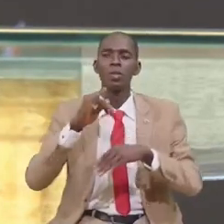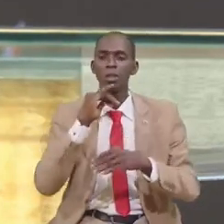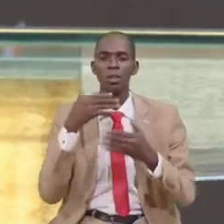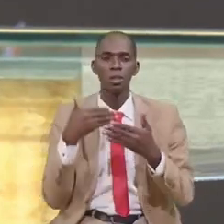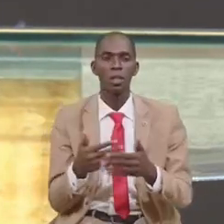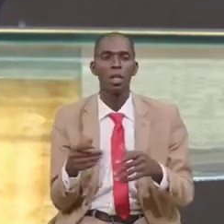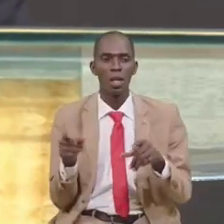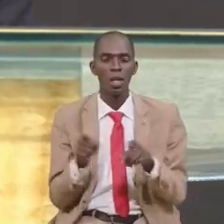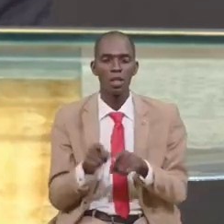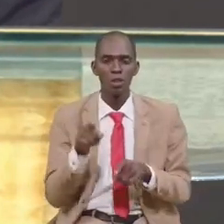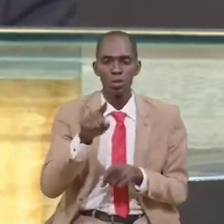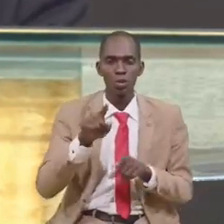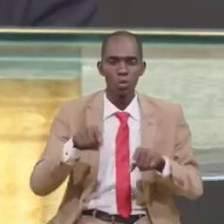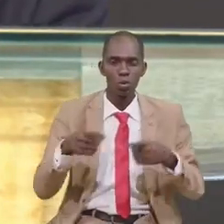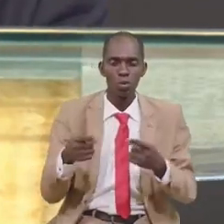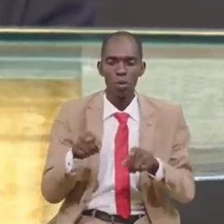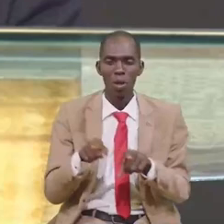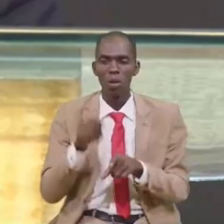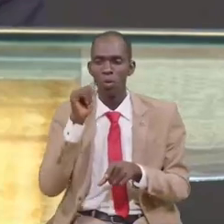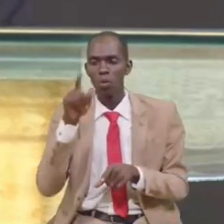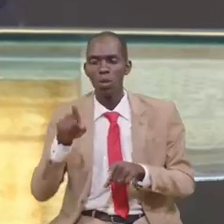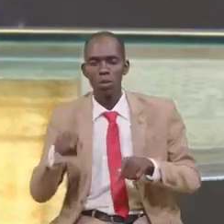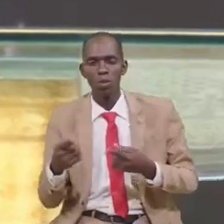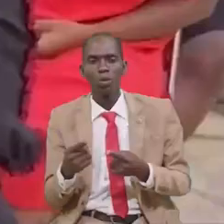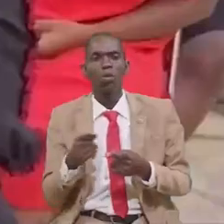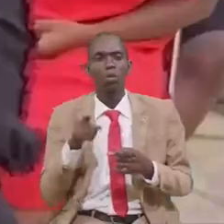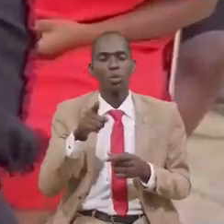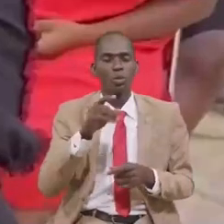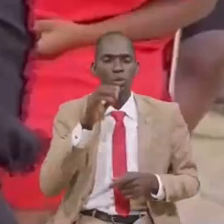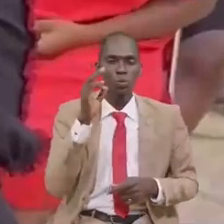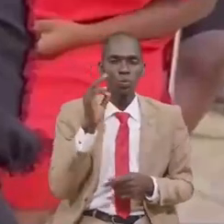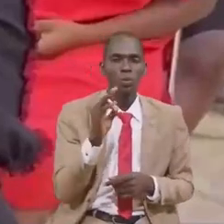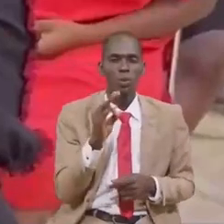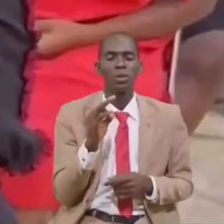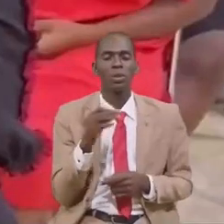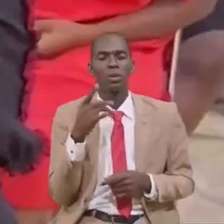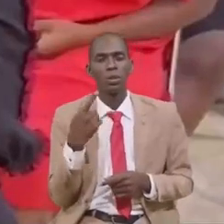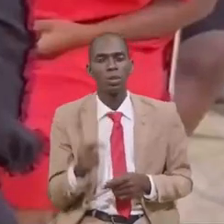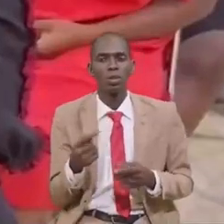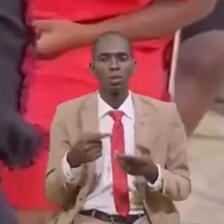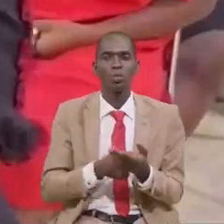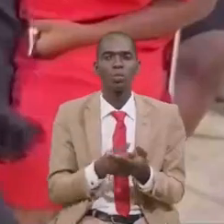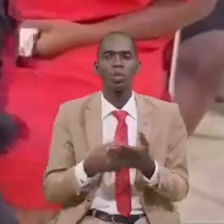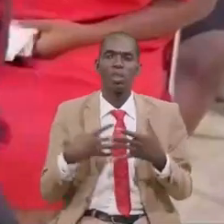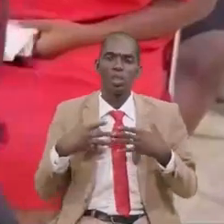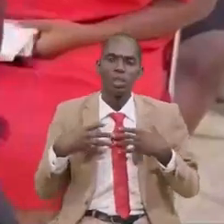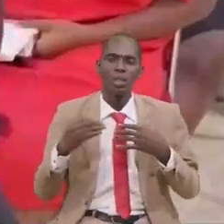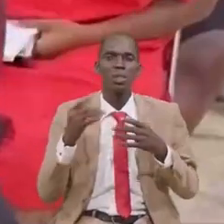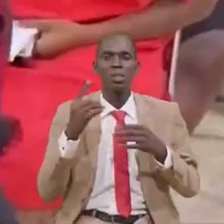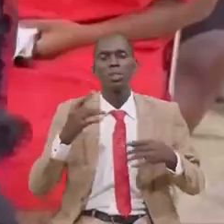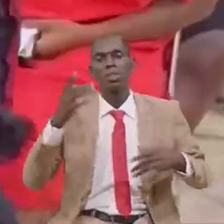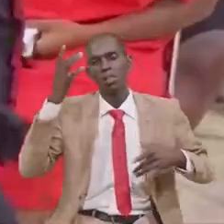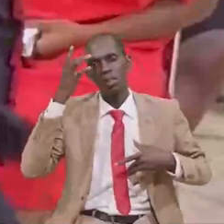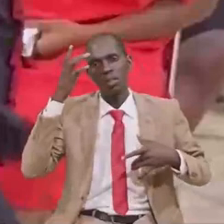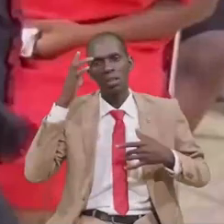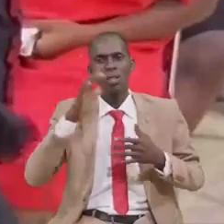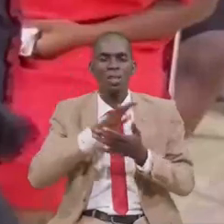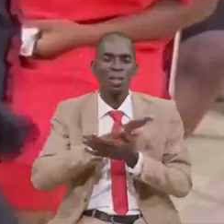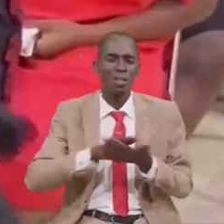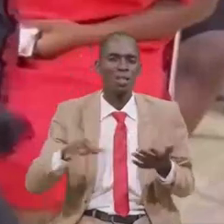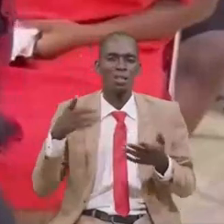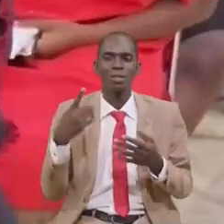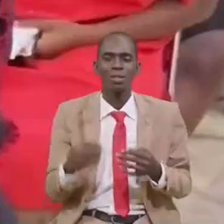stationnaire. Allez prêcher, dites, le royaume des cieux est proche. Guérissez les malades, c'est le mandat. Ressuscitez